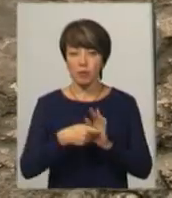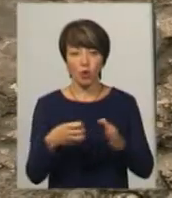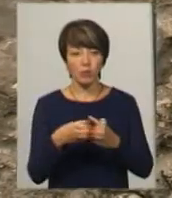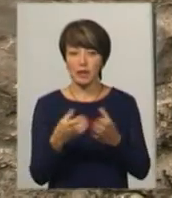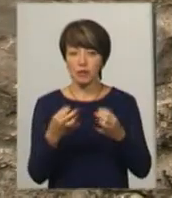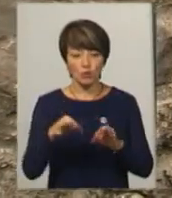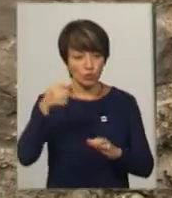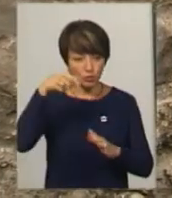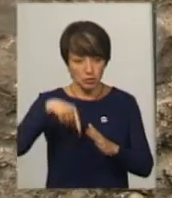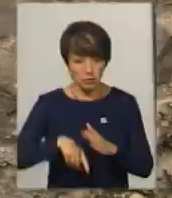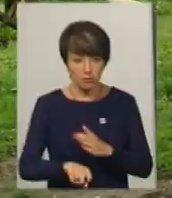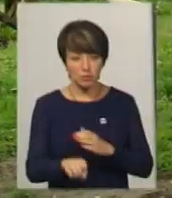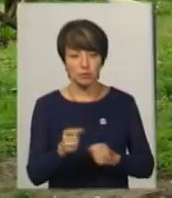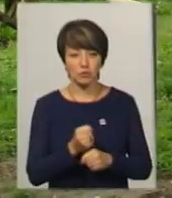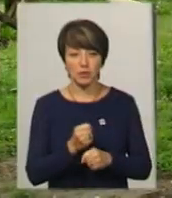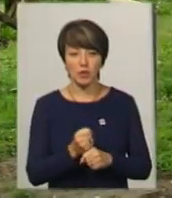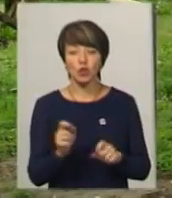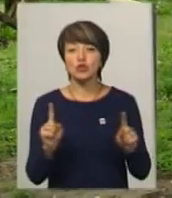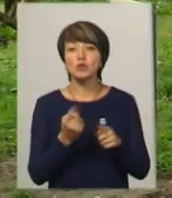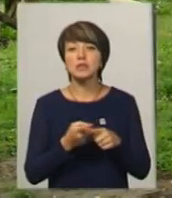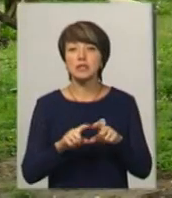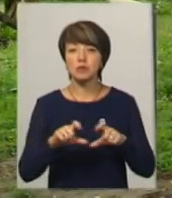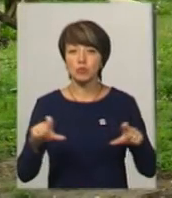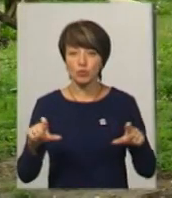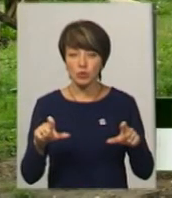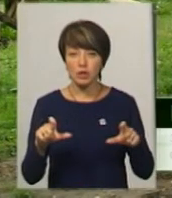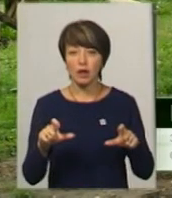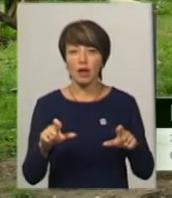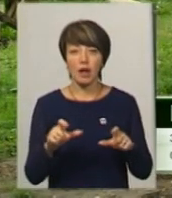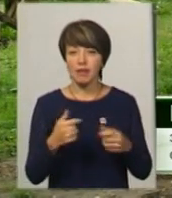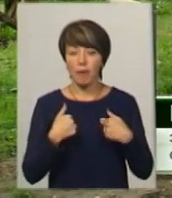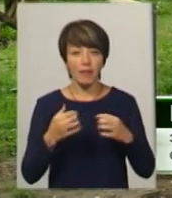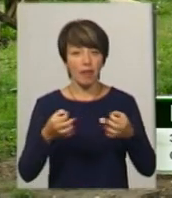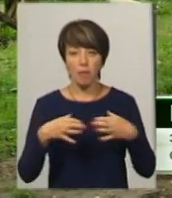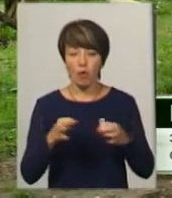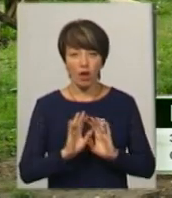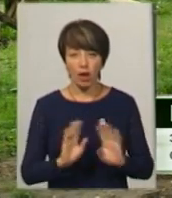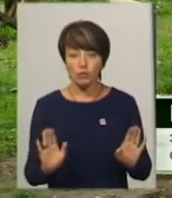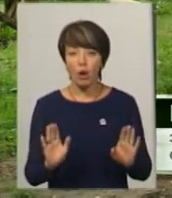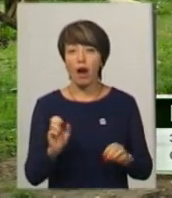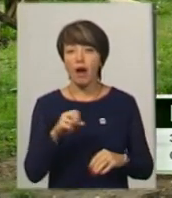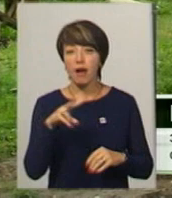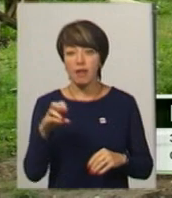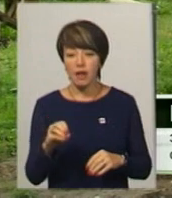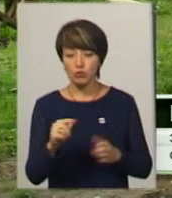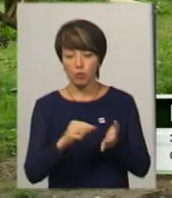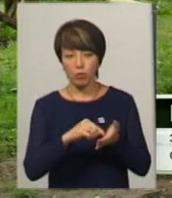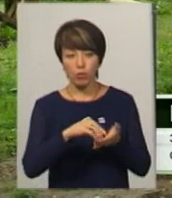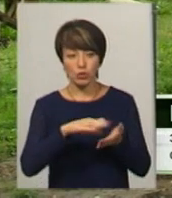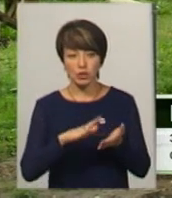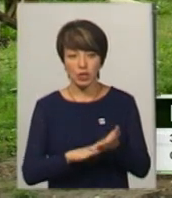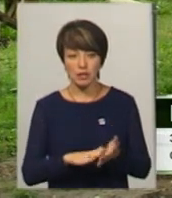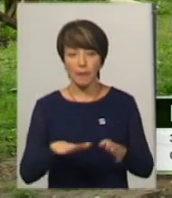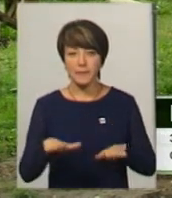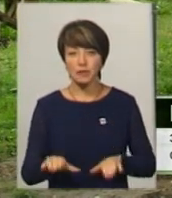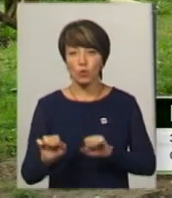дозволили спуститися у підземелля. Що це за споруда, експлікація до плану нам не пояснює. Однак те, що вона позначена як міські